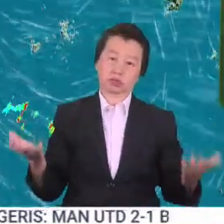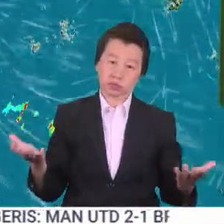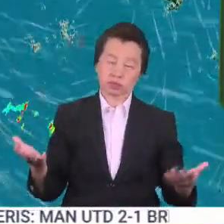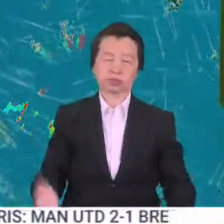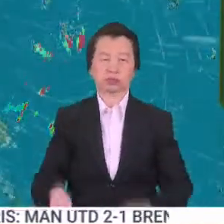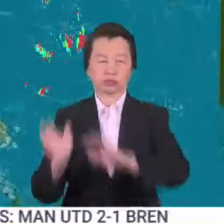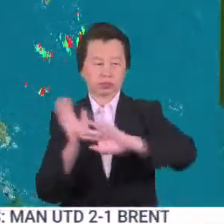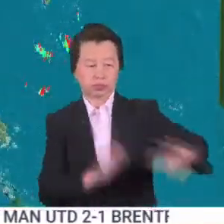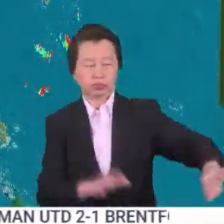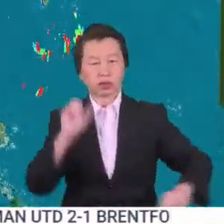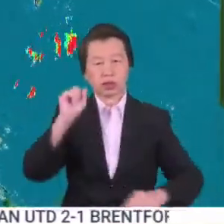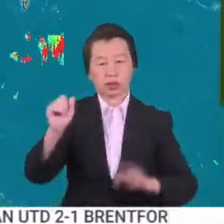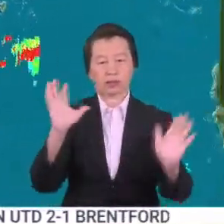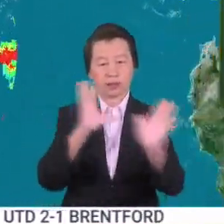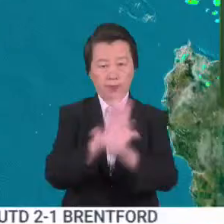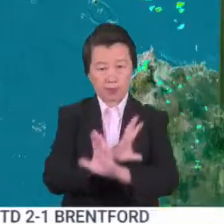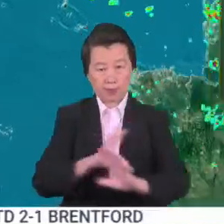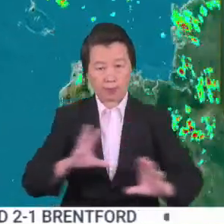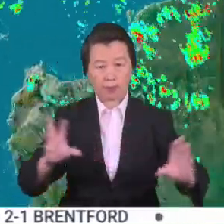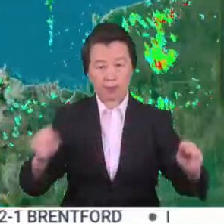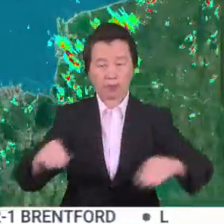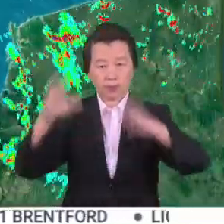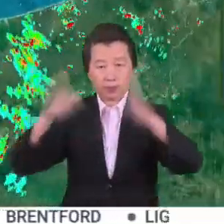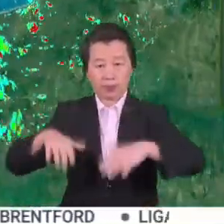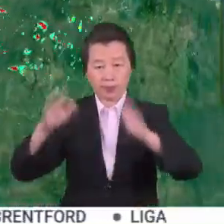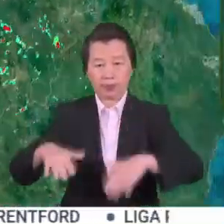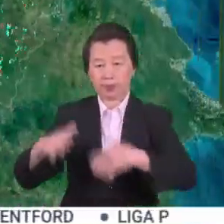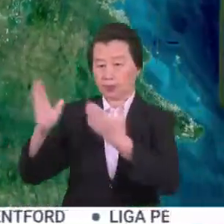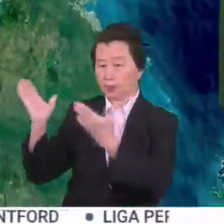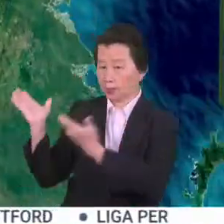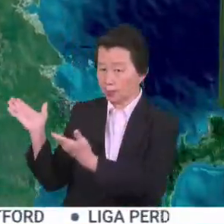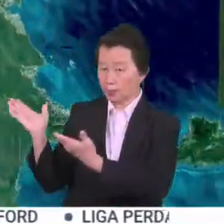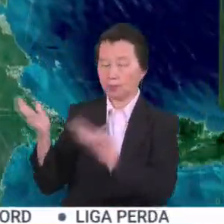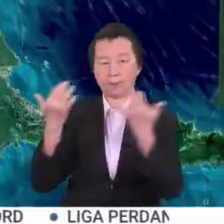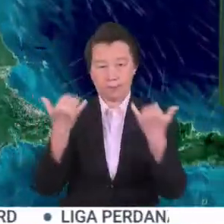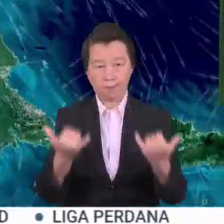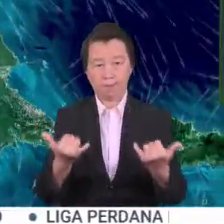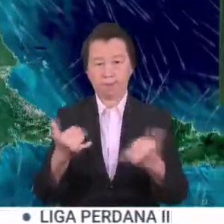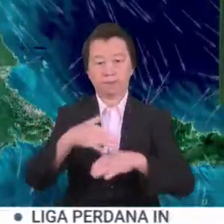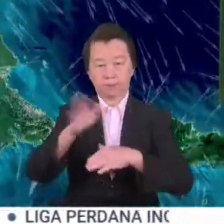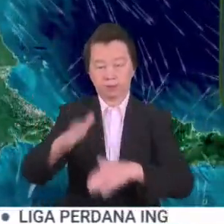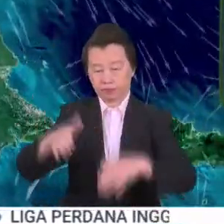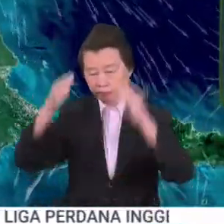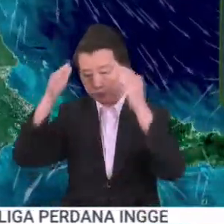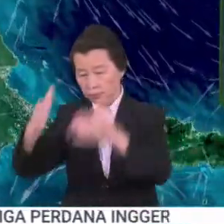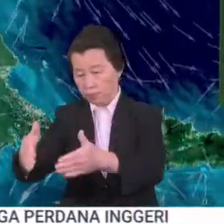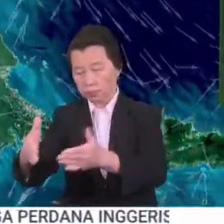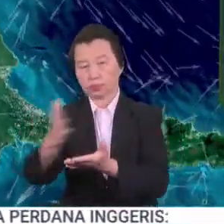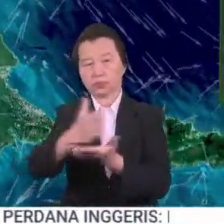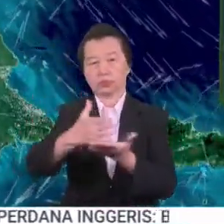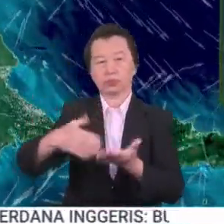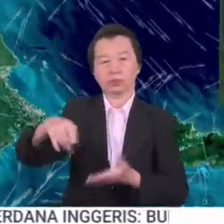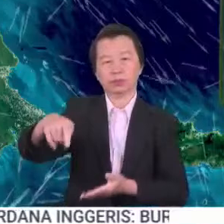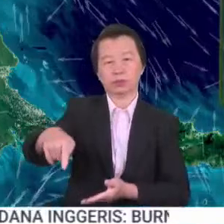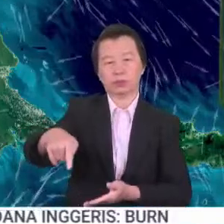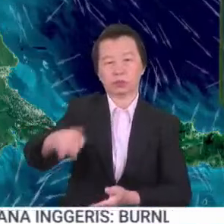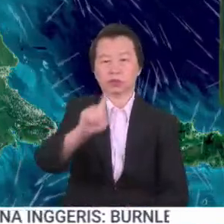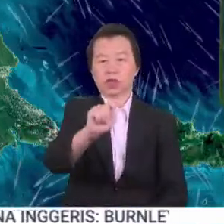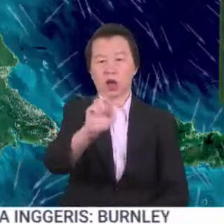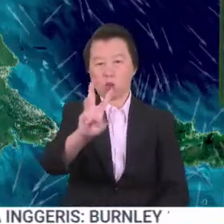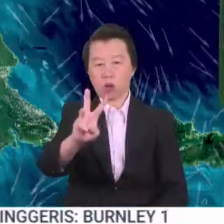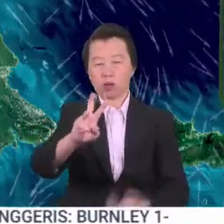negeri Sabah dan juga Sarawak seperti ramalkan keadaan cuaca lembab berlaku pada ketika ini tetapi ianya lebih tertumpur di bahagian